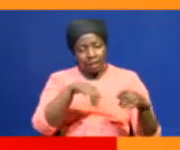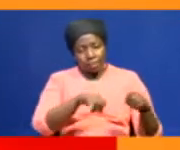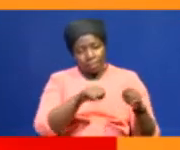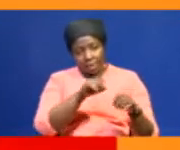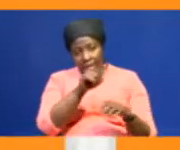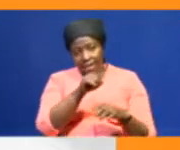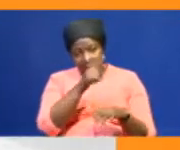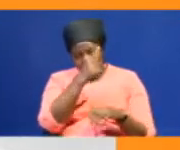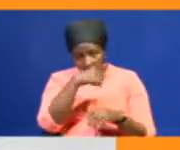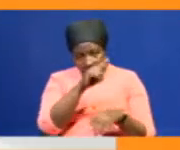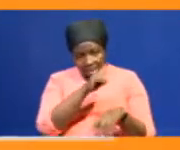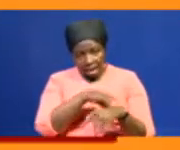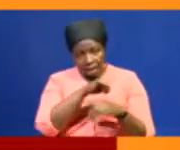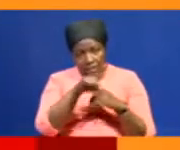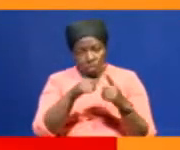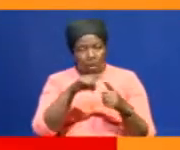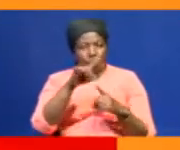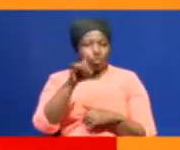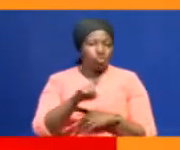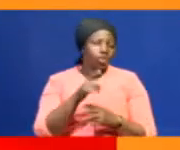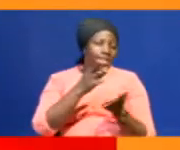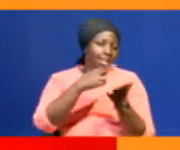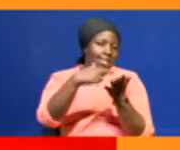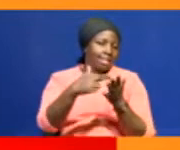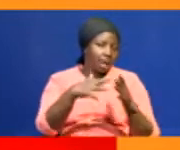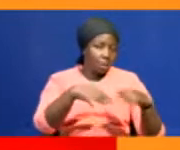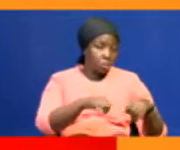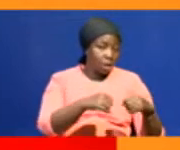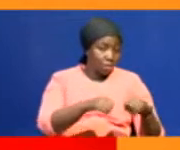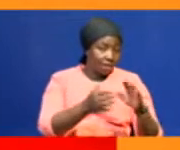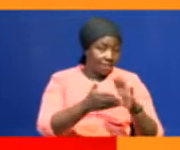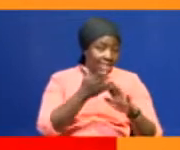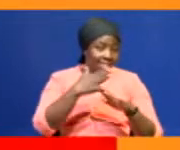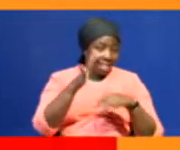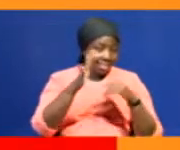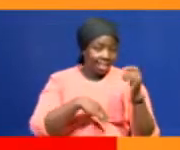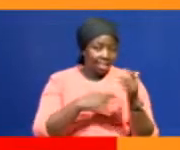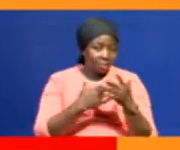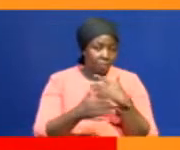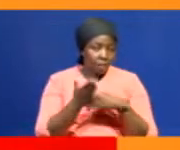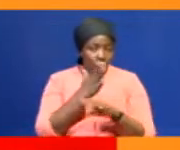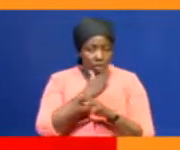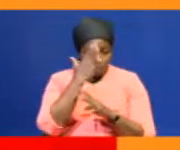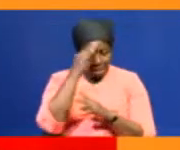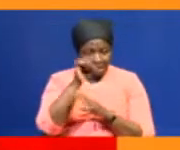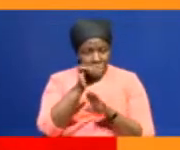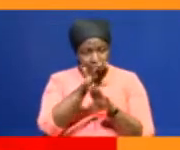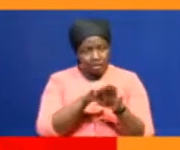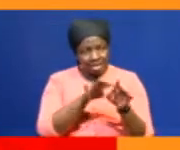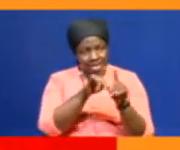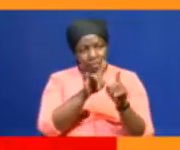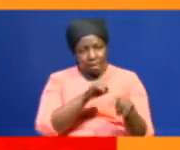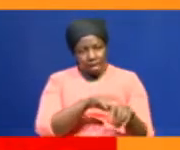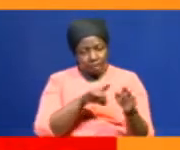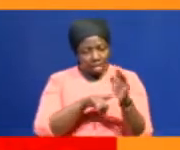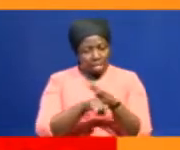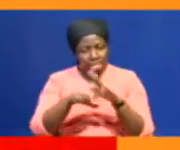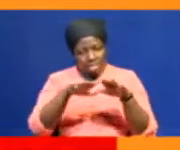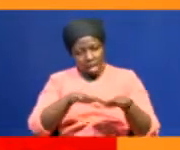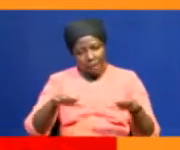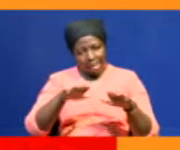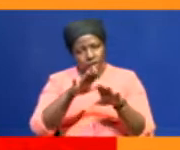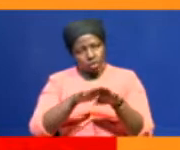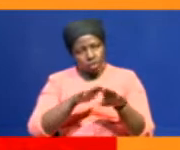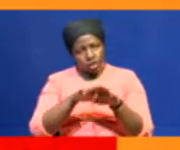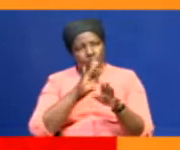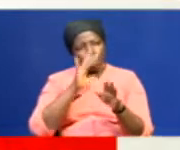ambapo sasa inafaa tuanze hasa usajili wa wanachama bodaboda kwa kasi zaidi? Manake ni polepole, hata zinavyoingia katika soko ni polepole. Kwa hivyo tutapata idadi